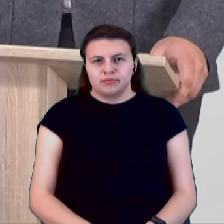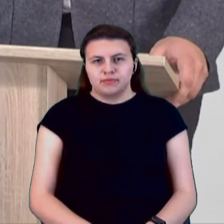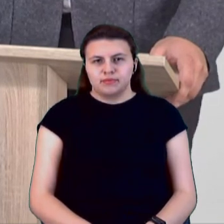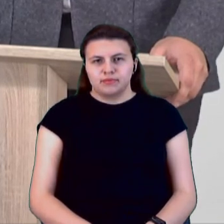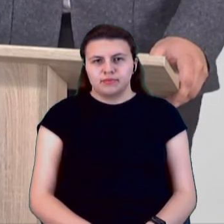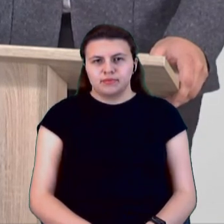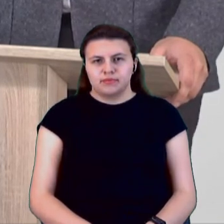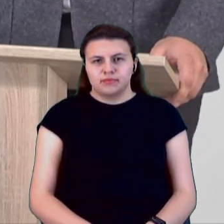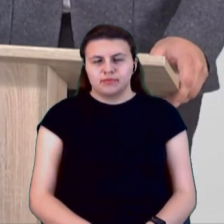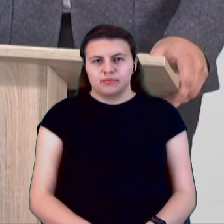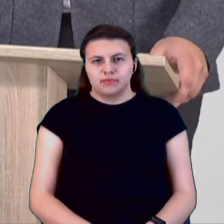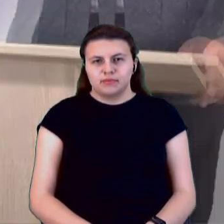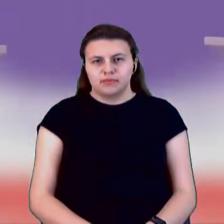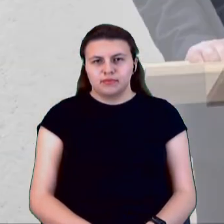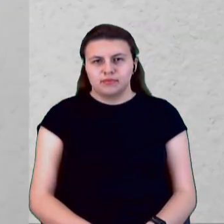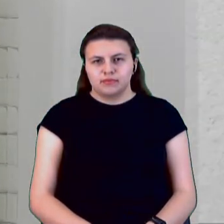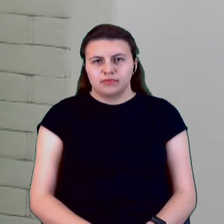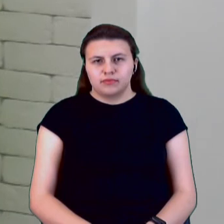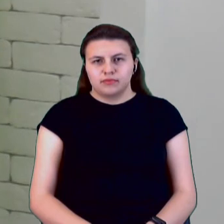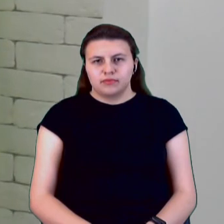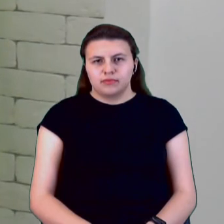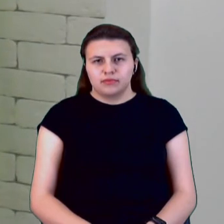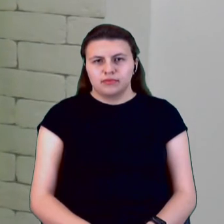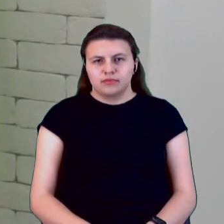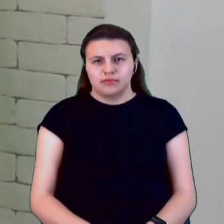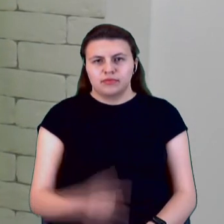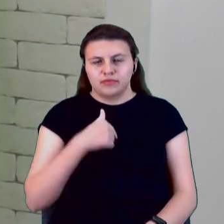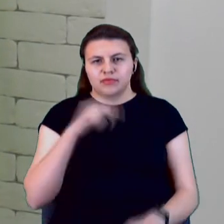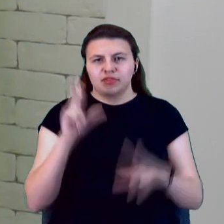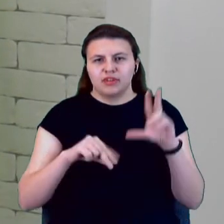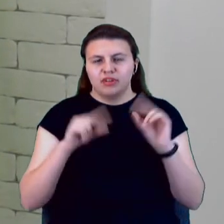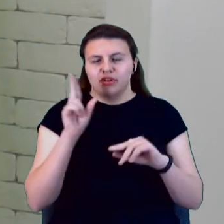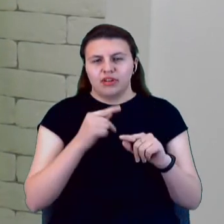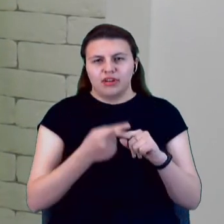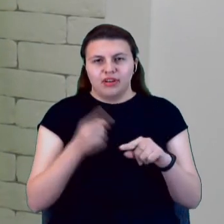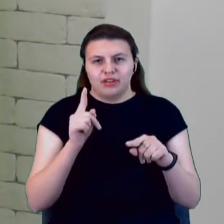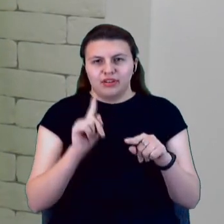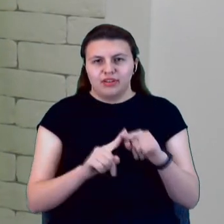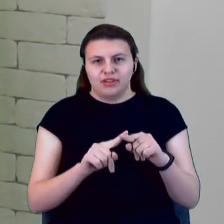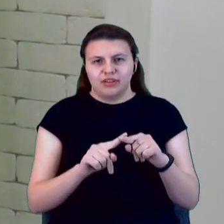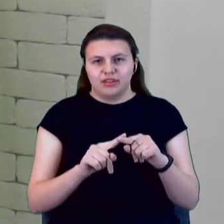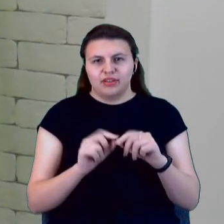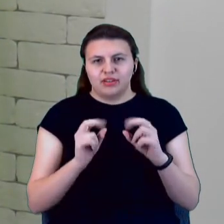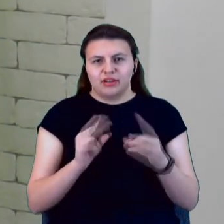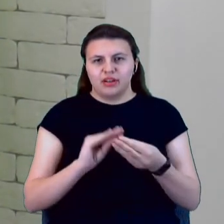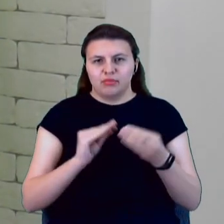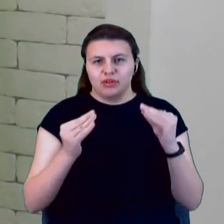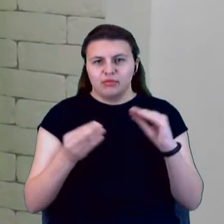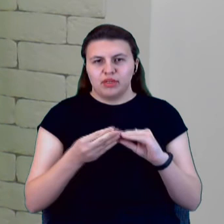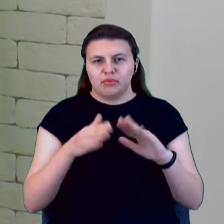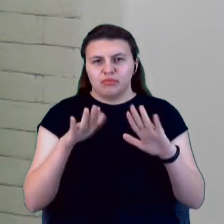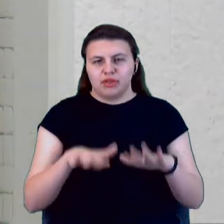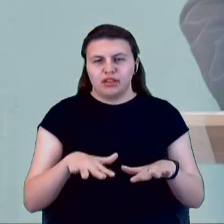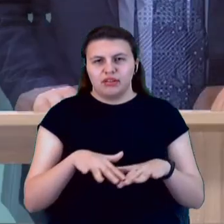Борьба с коронавирусом. Я считаю, это все-таки как проблема местной власти, так